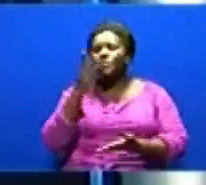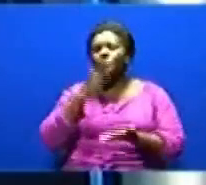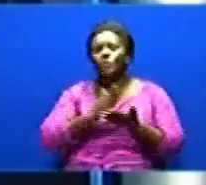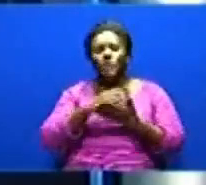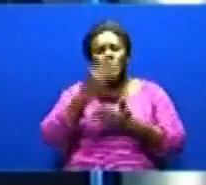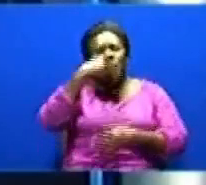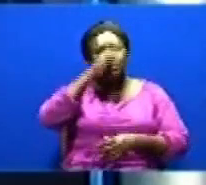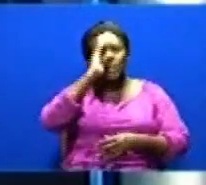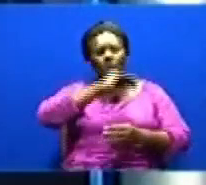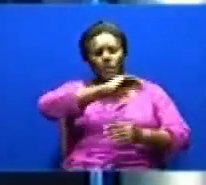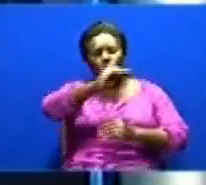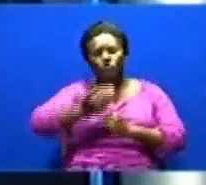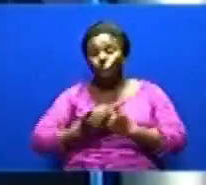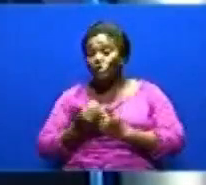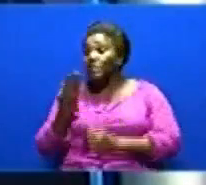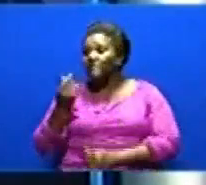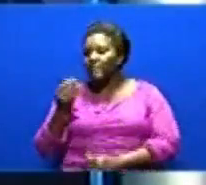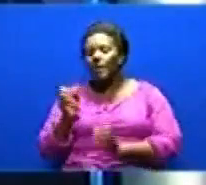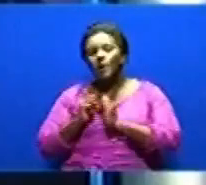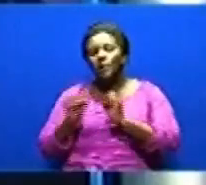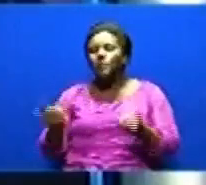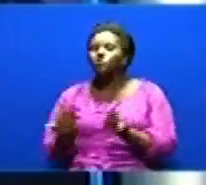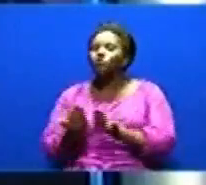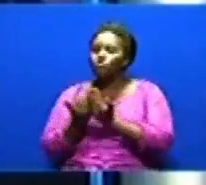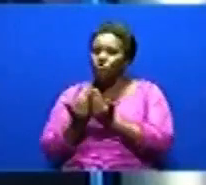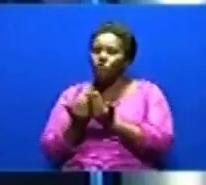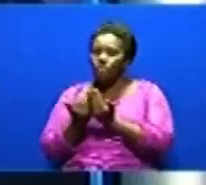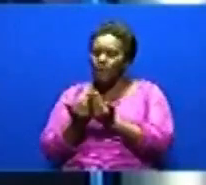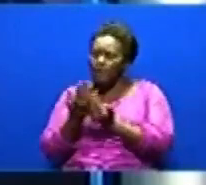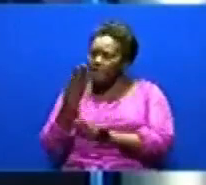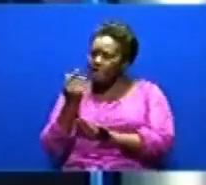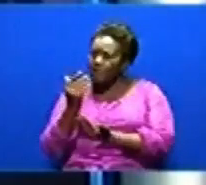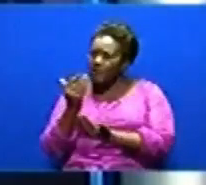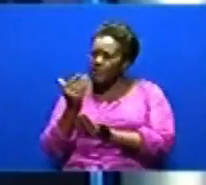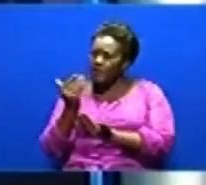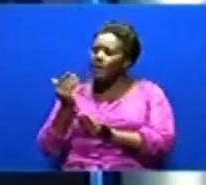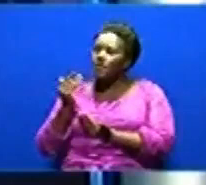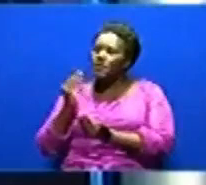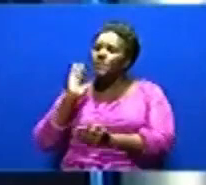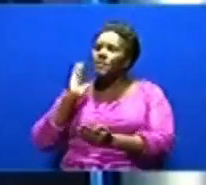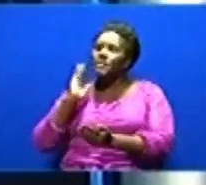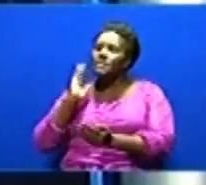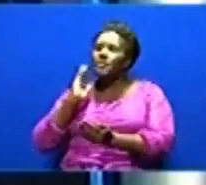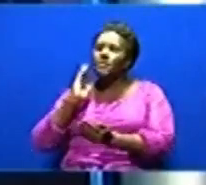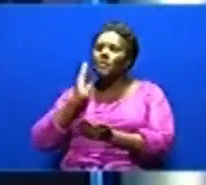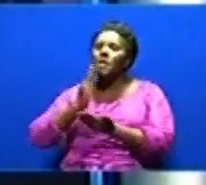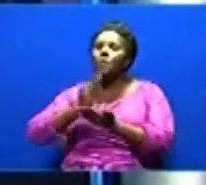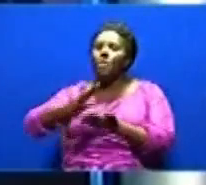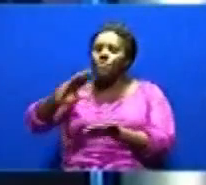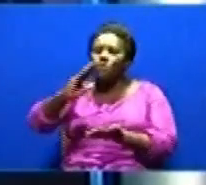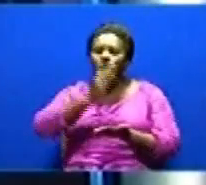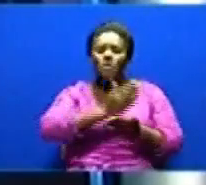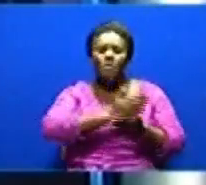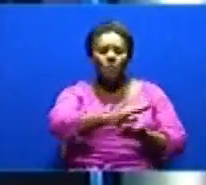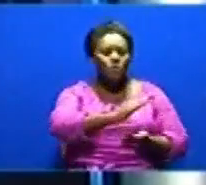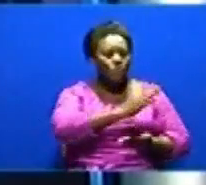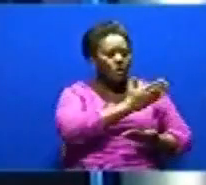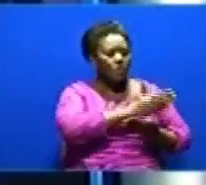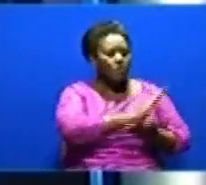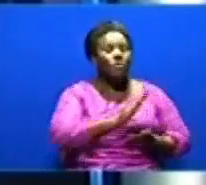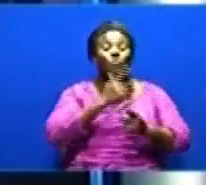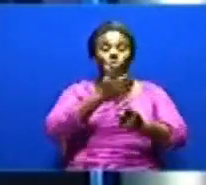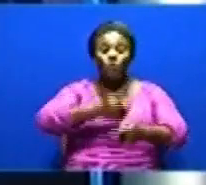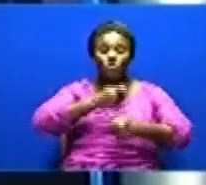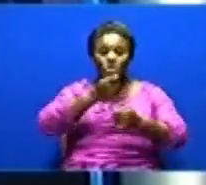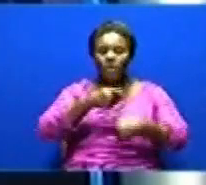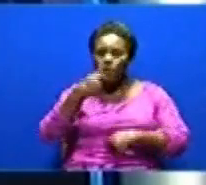fedha, lakini wameomba fedha hizo ziwafikie wakulima wenyewe tena kwa wakati kama ilivyokusudiwa ili ziwasaidie katika kipindi cha maandalizi ya